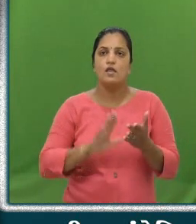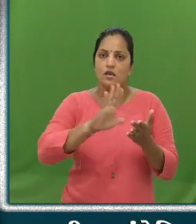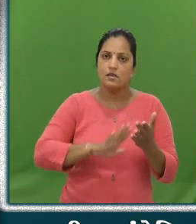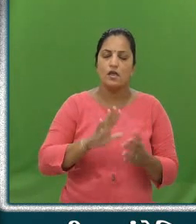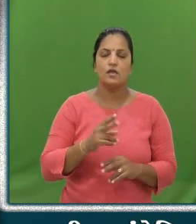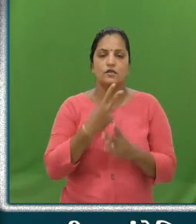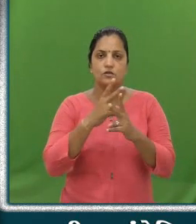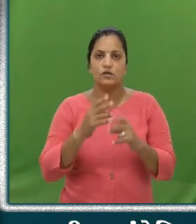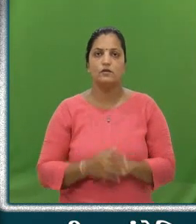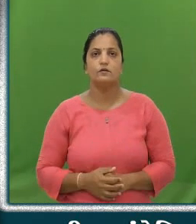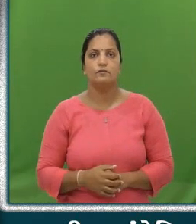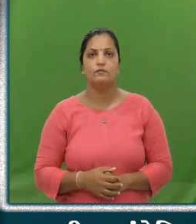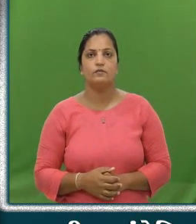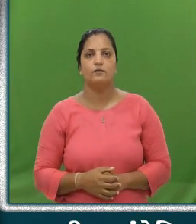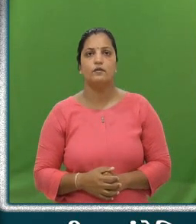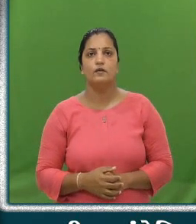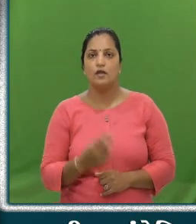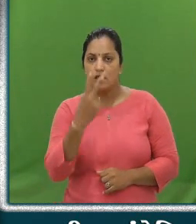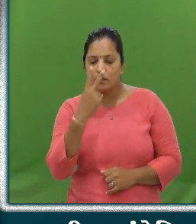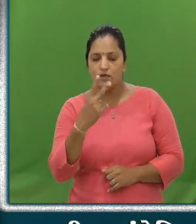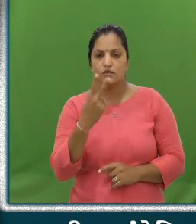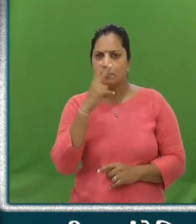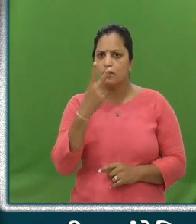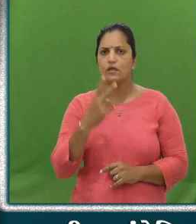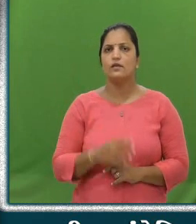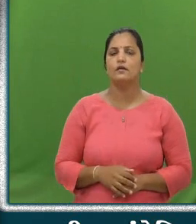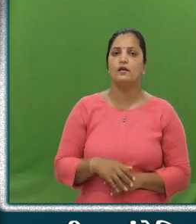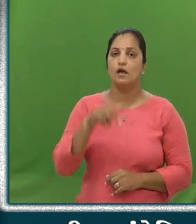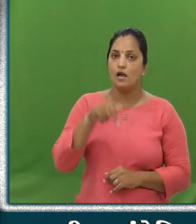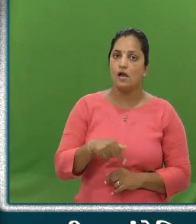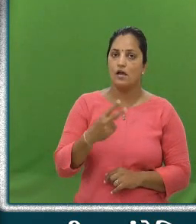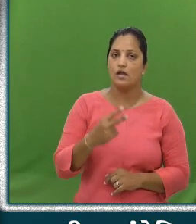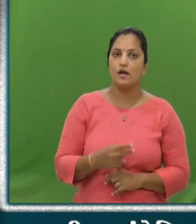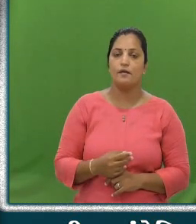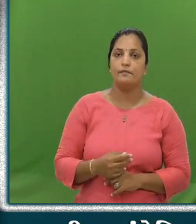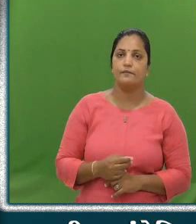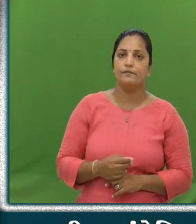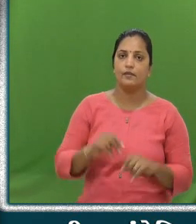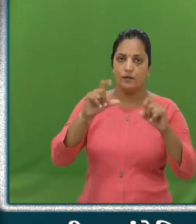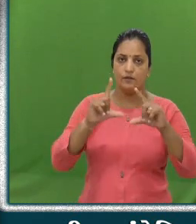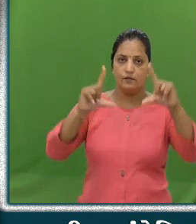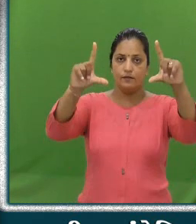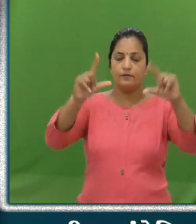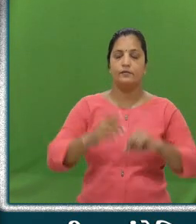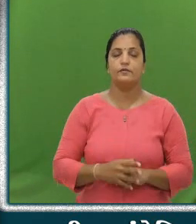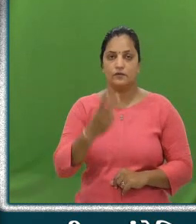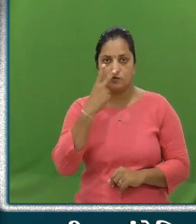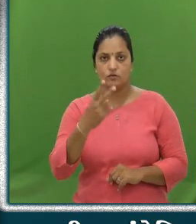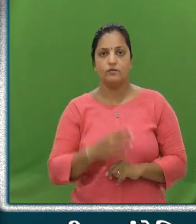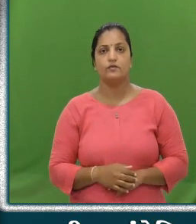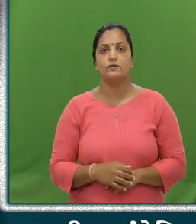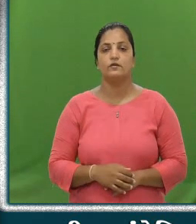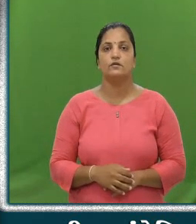પ્રાકૃતિક ભિન્નતા તેમ વસ્તીની અંદર ભિન્નતા કઈ રીતે આવે છે તો અહીં જે આપણી પાસે હૃષ્ટપુષ્ટ જે કહેવામાં આવે